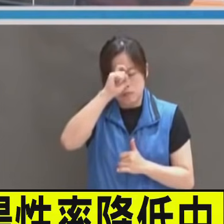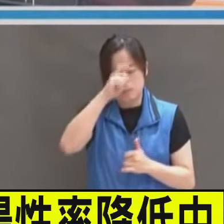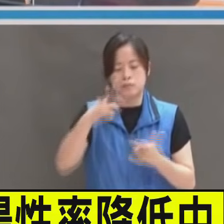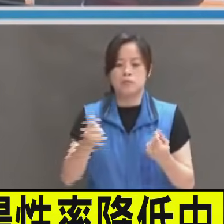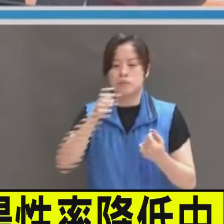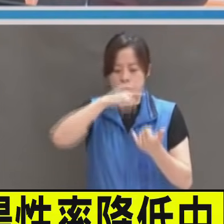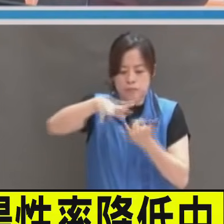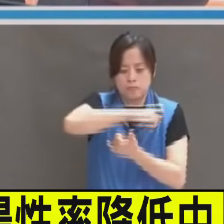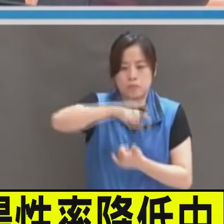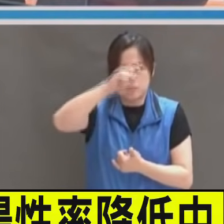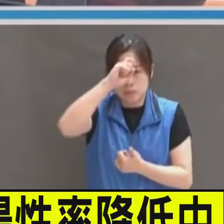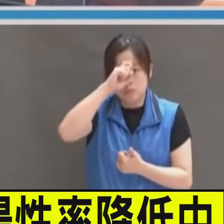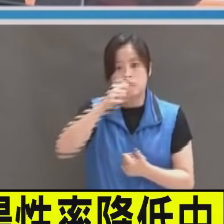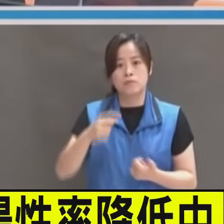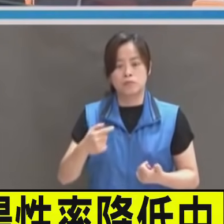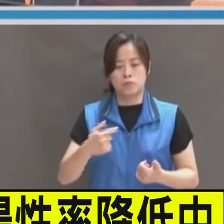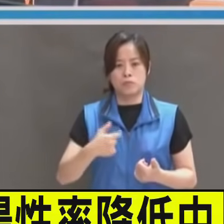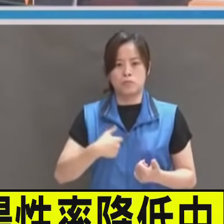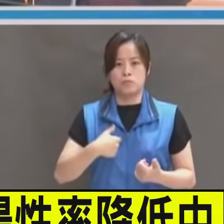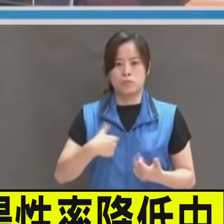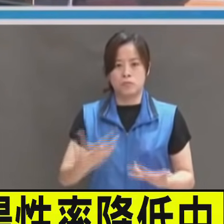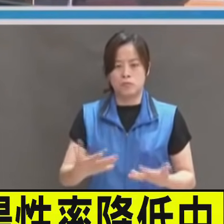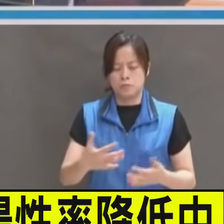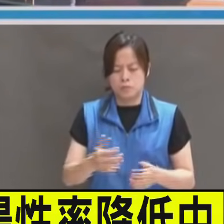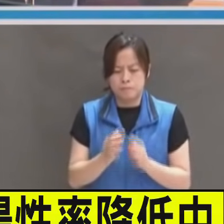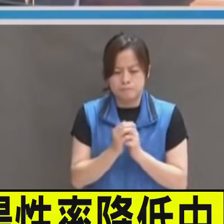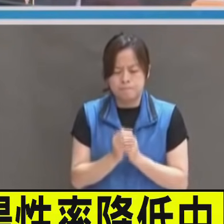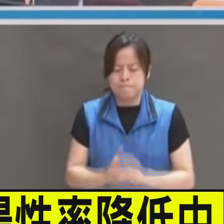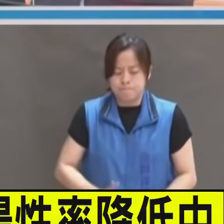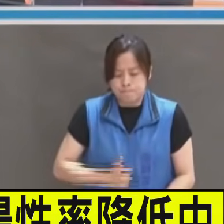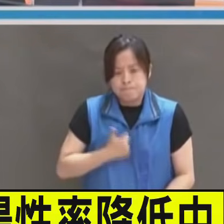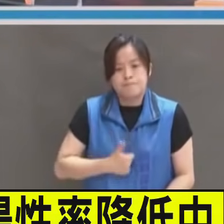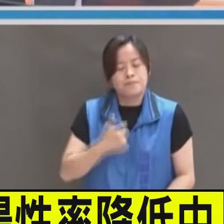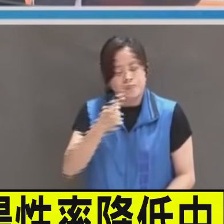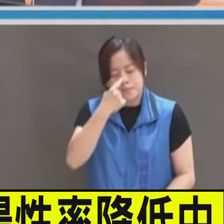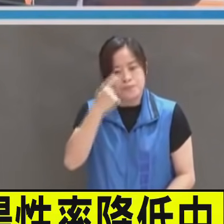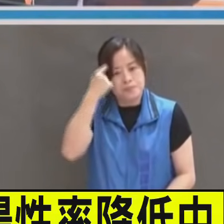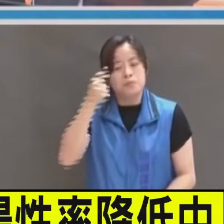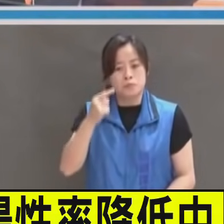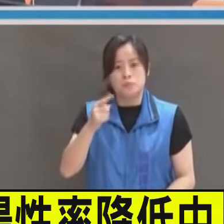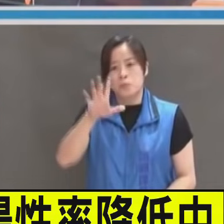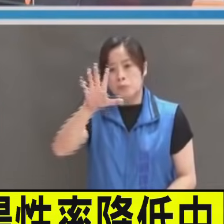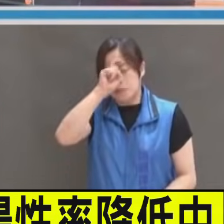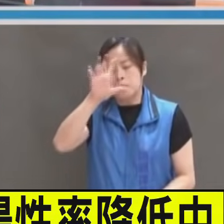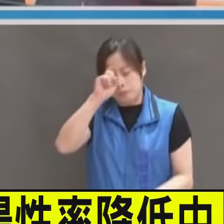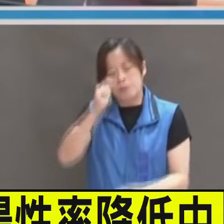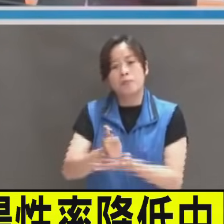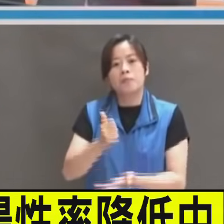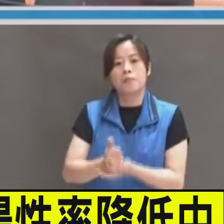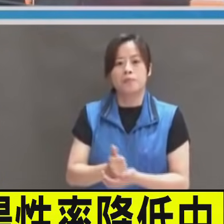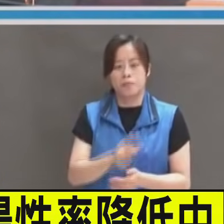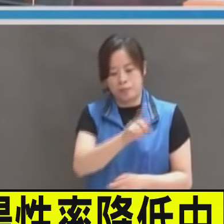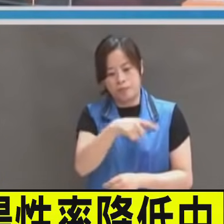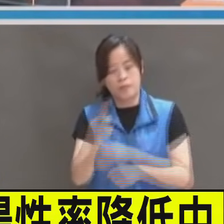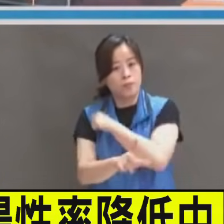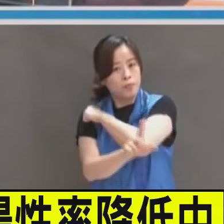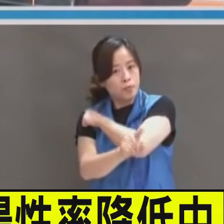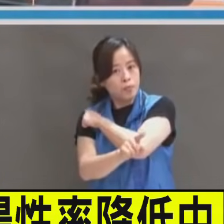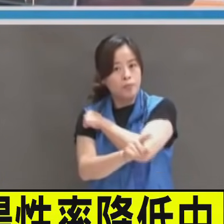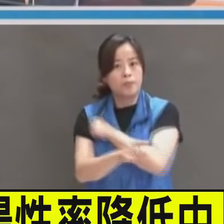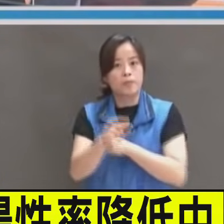医疗的需求，因为我们的个案急速的增加，我们